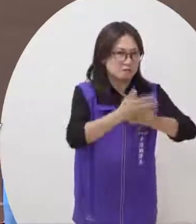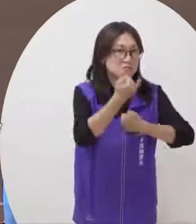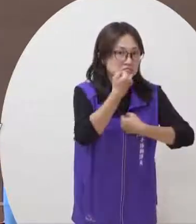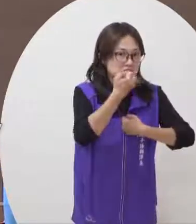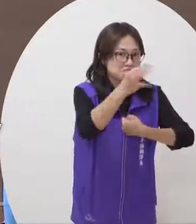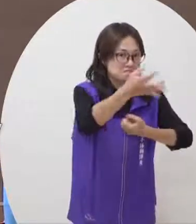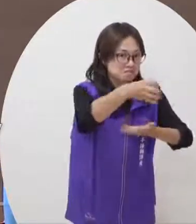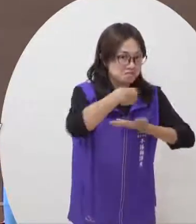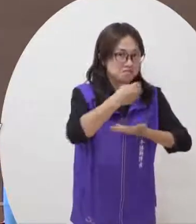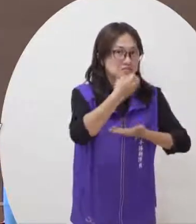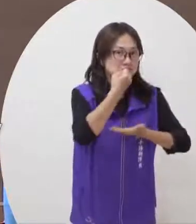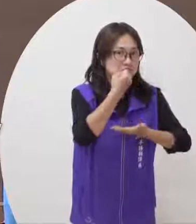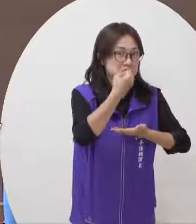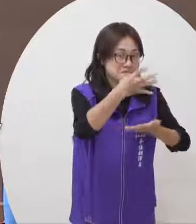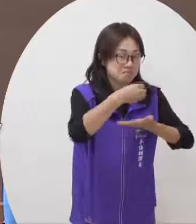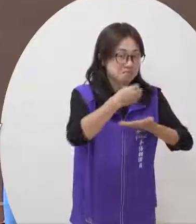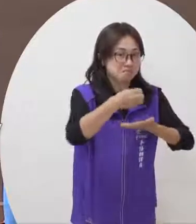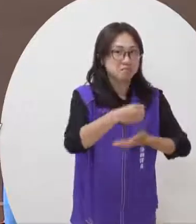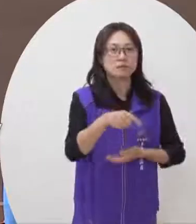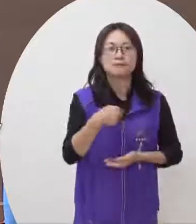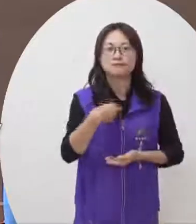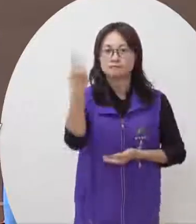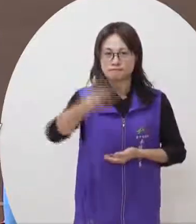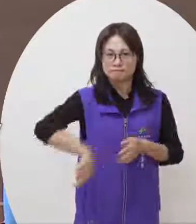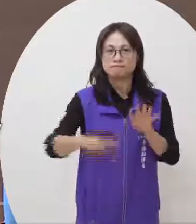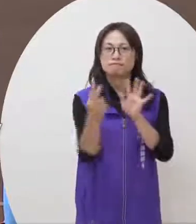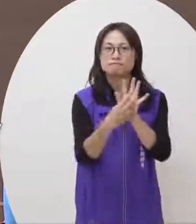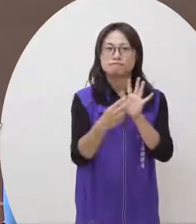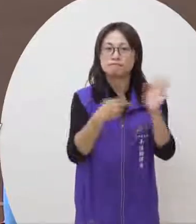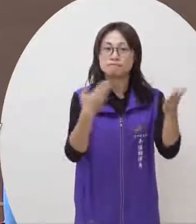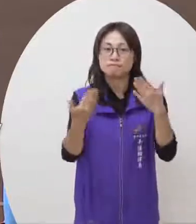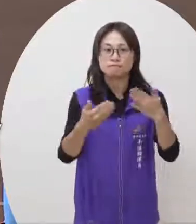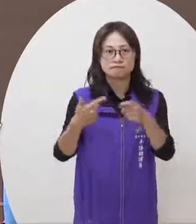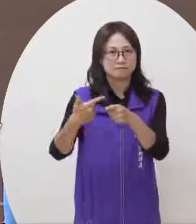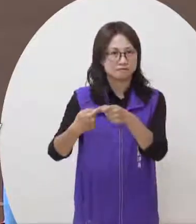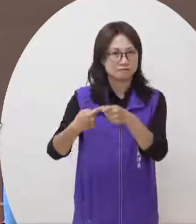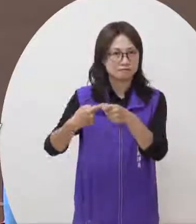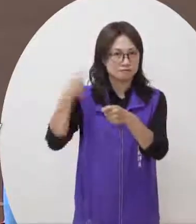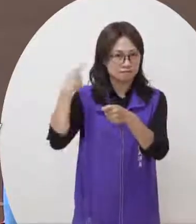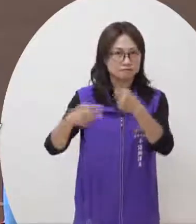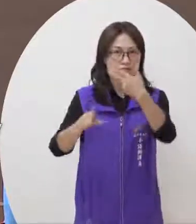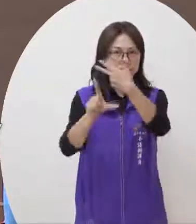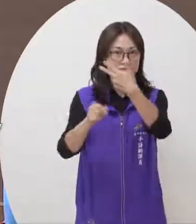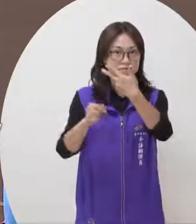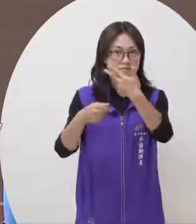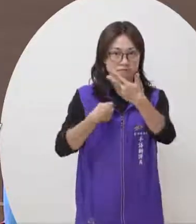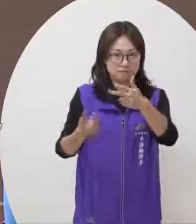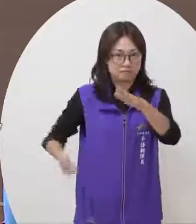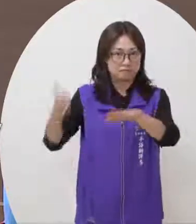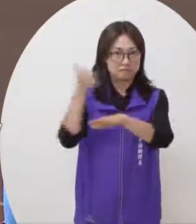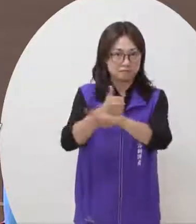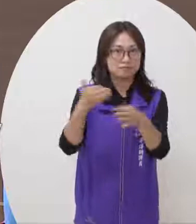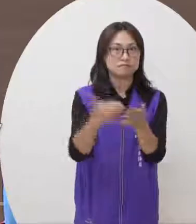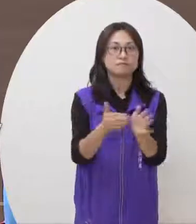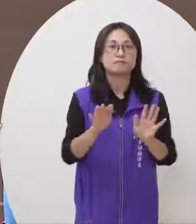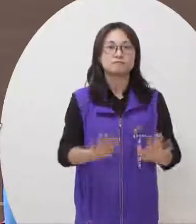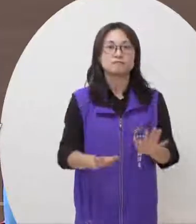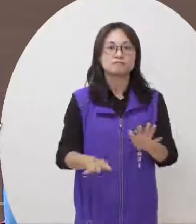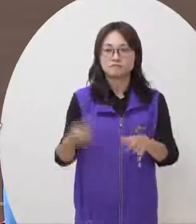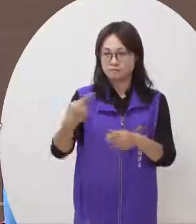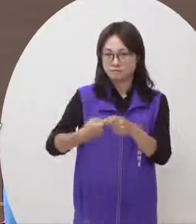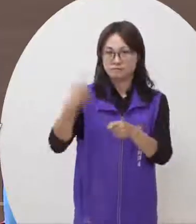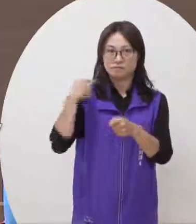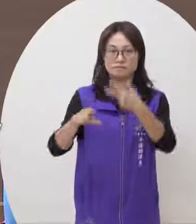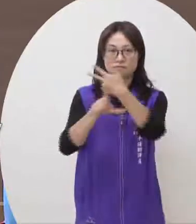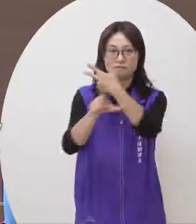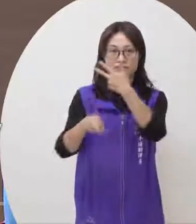那跟大家再澄清一下，从去年7月我们上任以来，去年7月份我们就追加